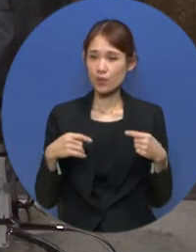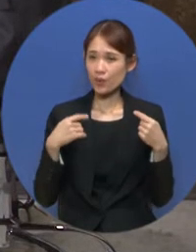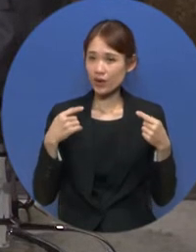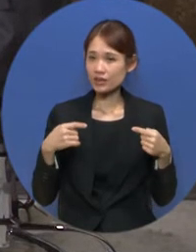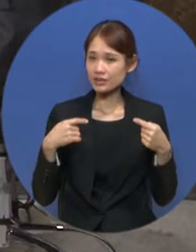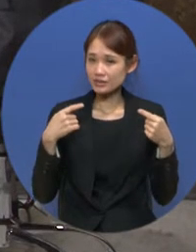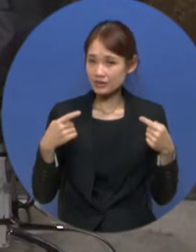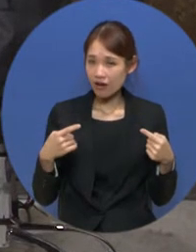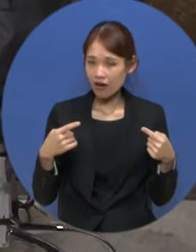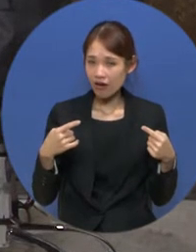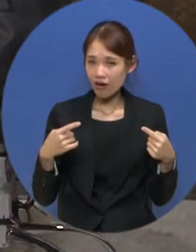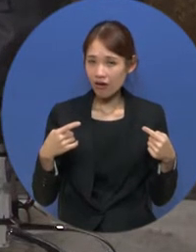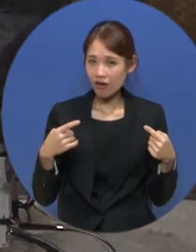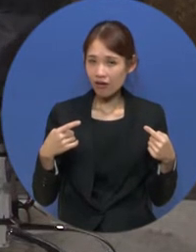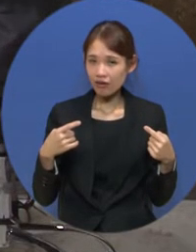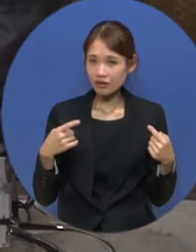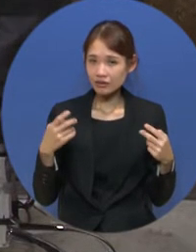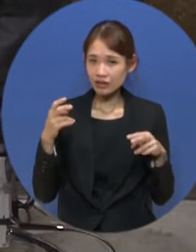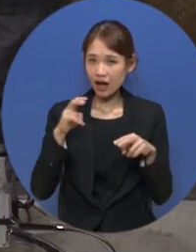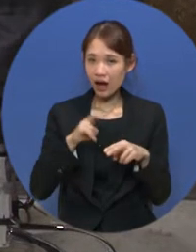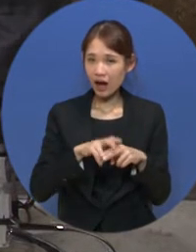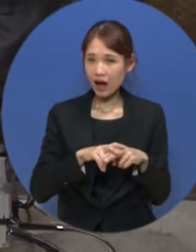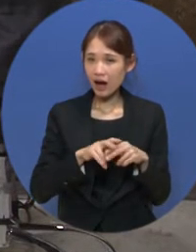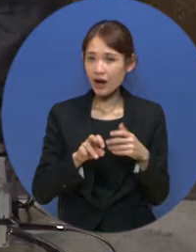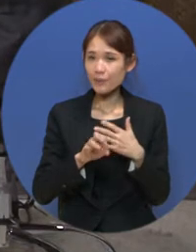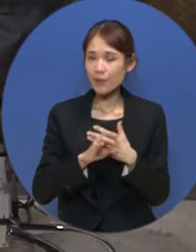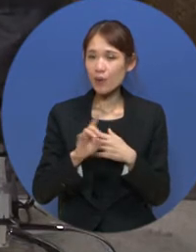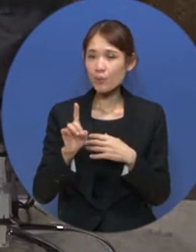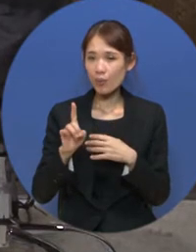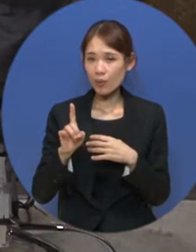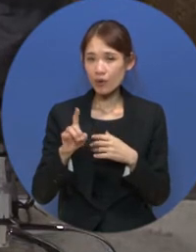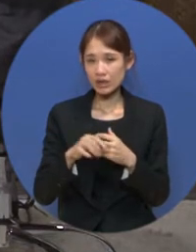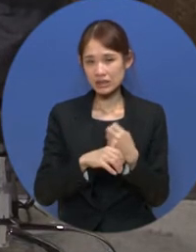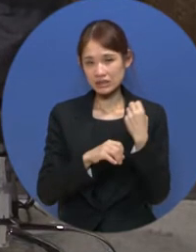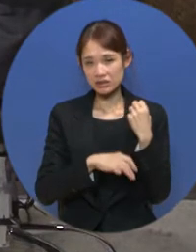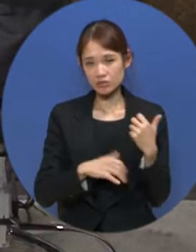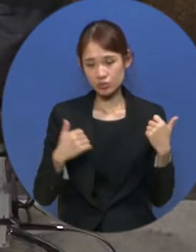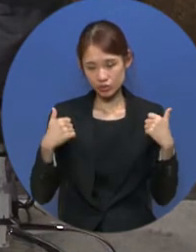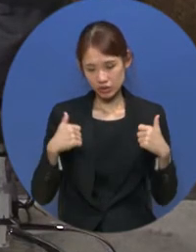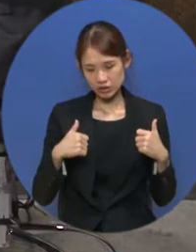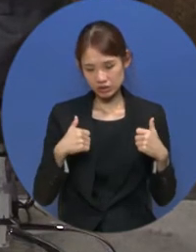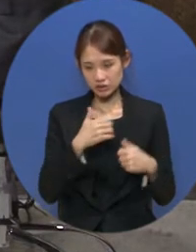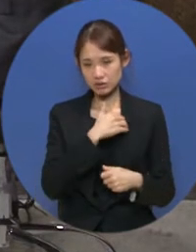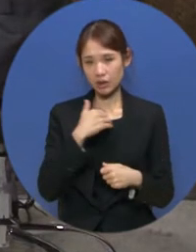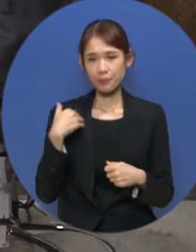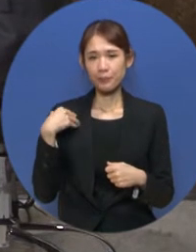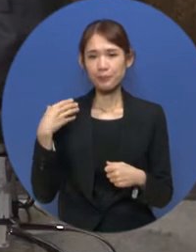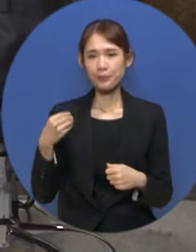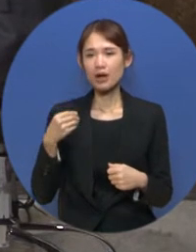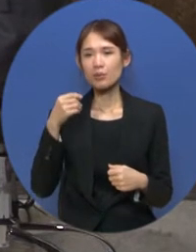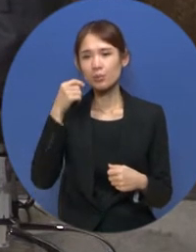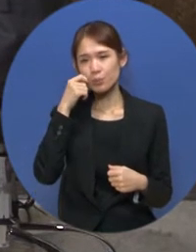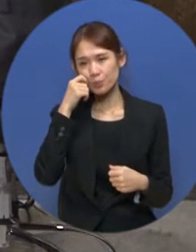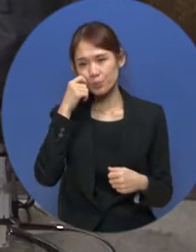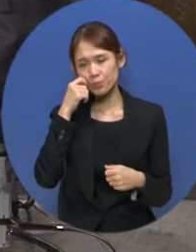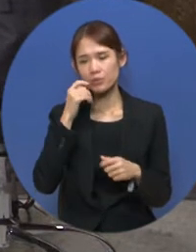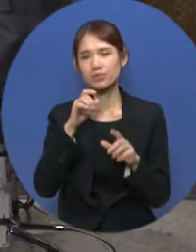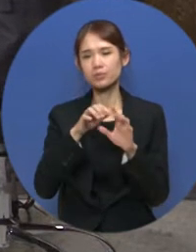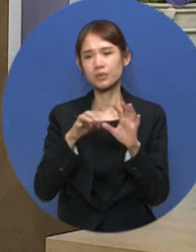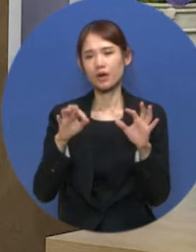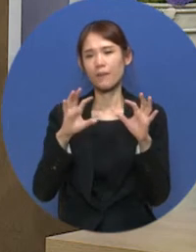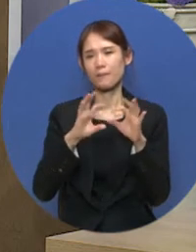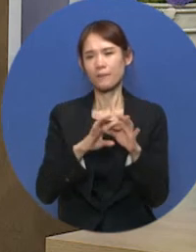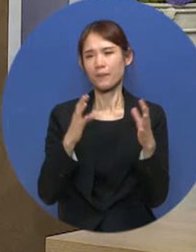장애인분들이 이제 그 휠체어를 타시게 되면서 사실 기존 패션들이 충족시켜주지 못하는 부분들이 상당히